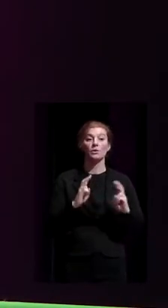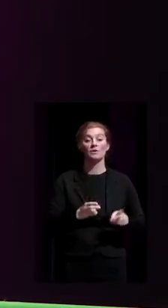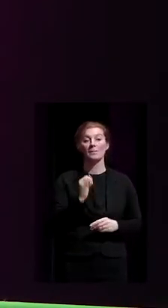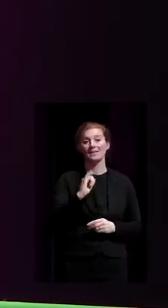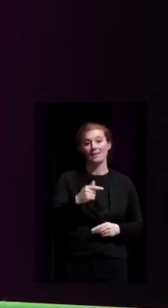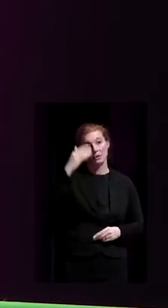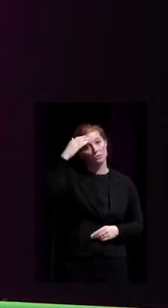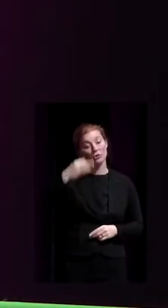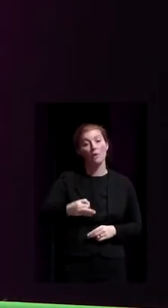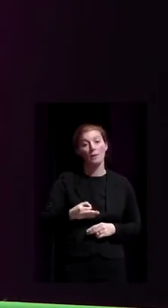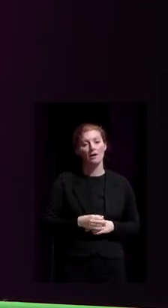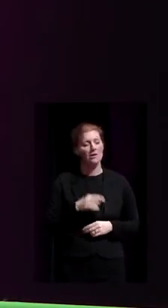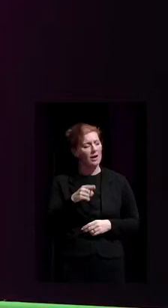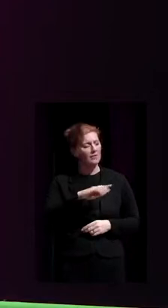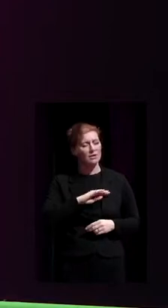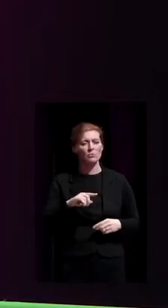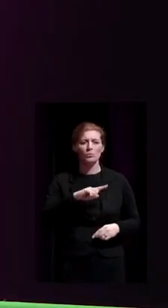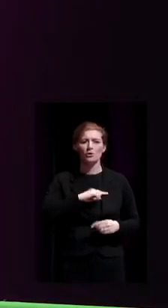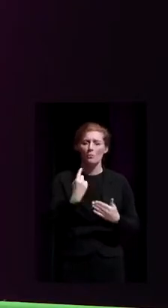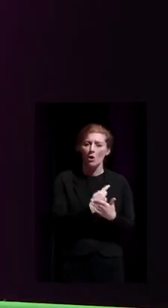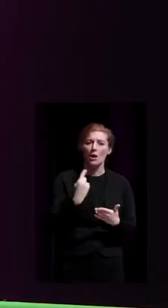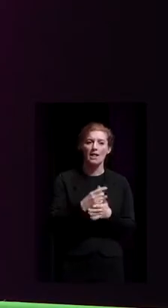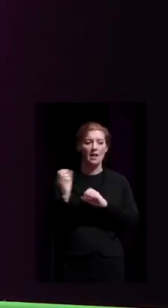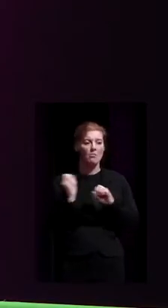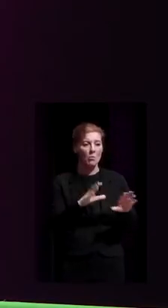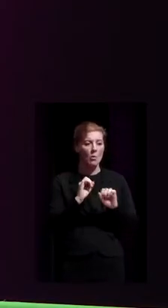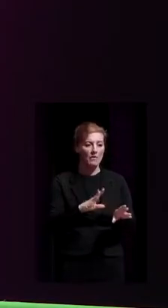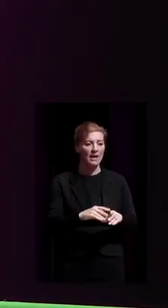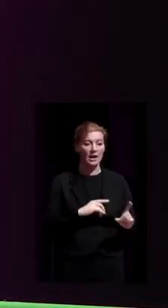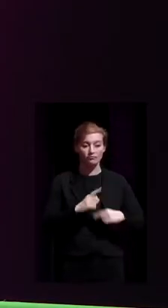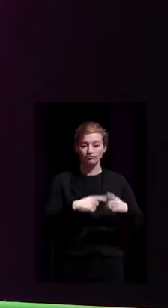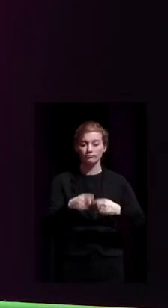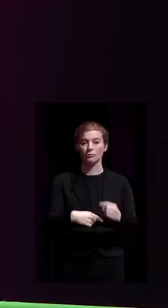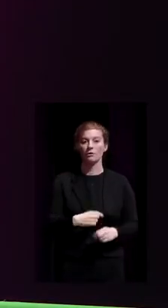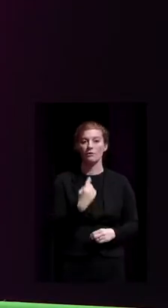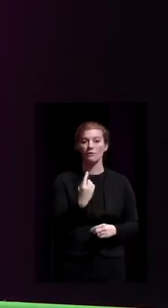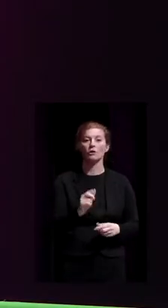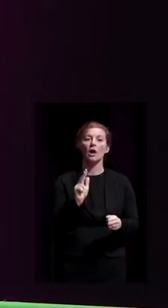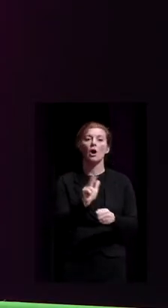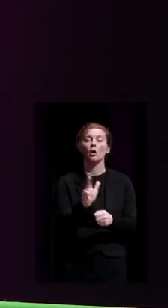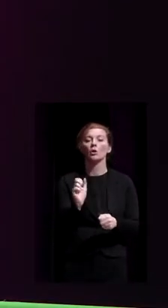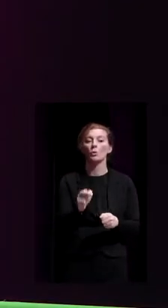många möjligheter att påverka förloppet under de första 18 året av ett barns liv.